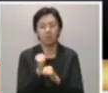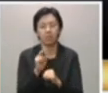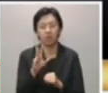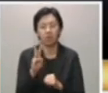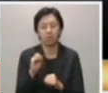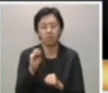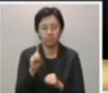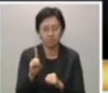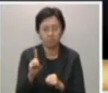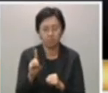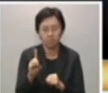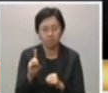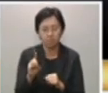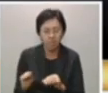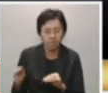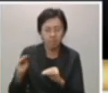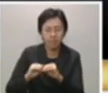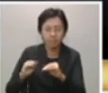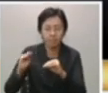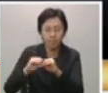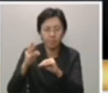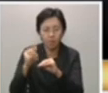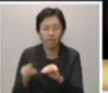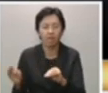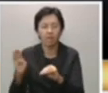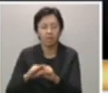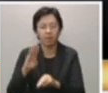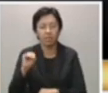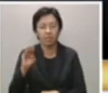2561จะเพิ่มขึ้นเป็นถึง